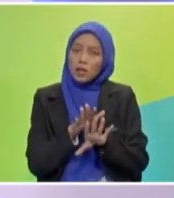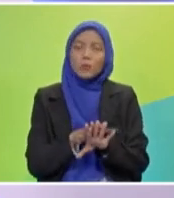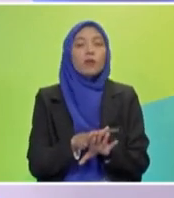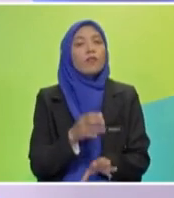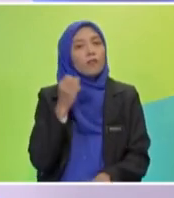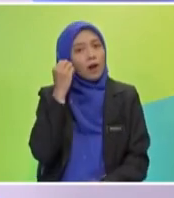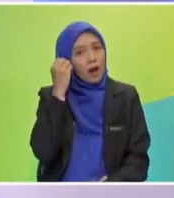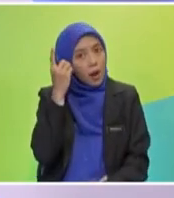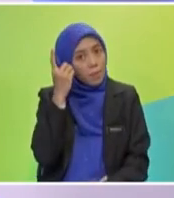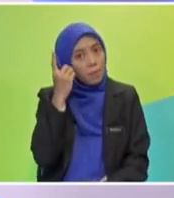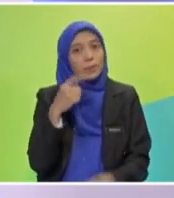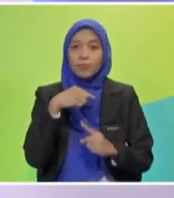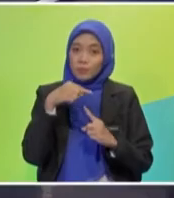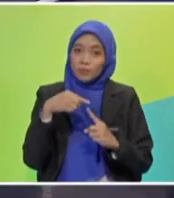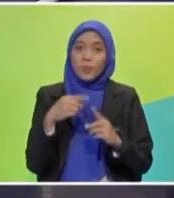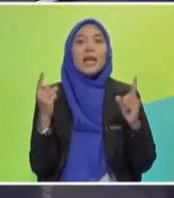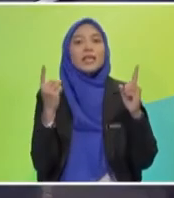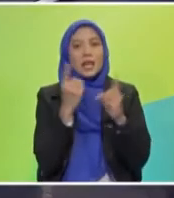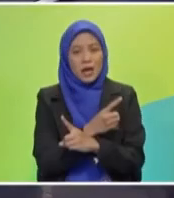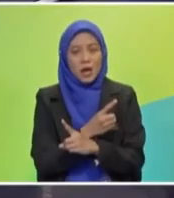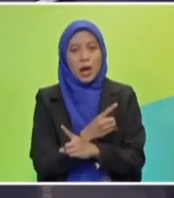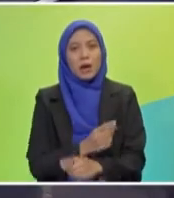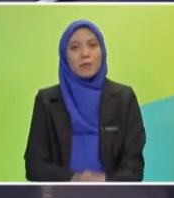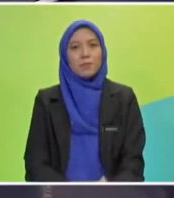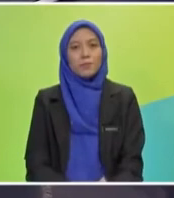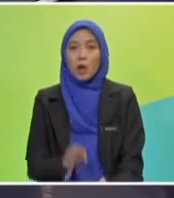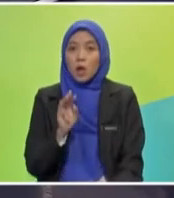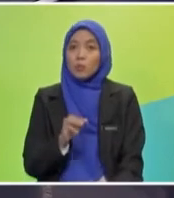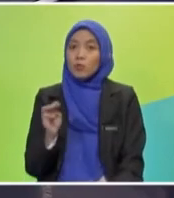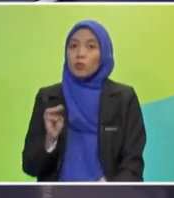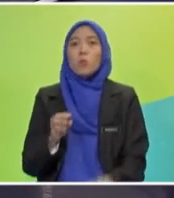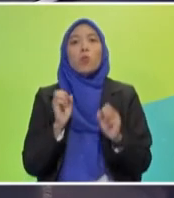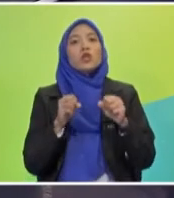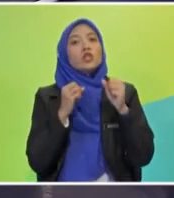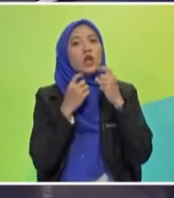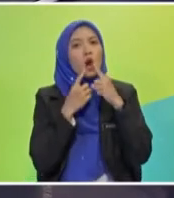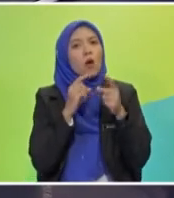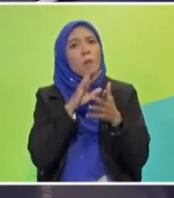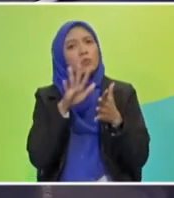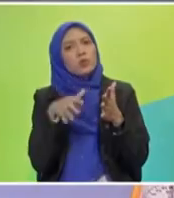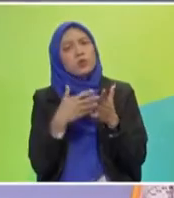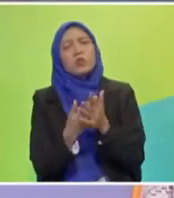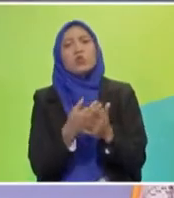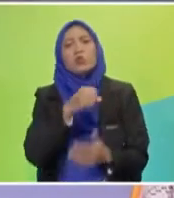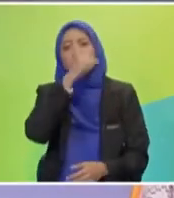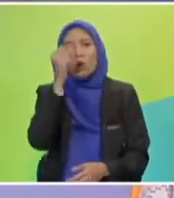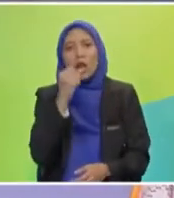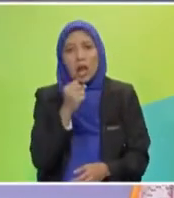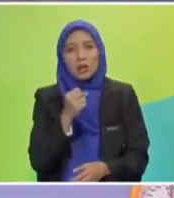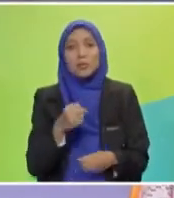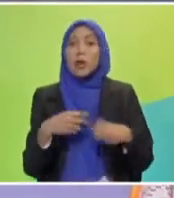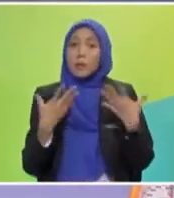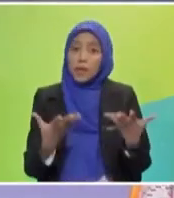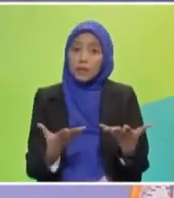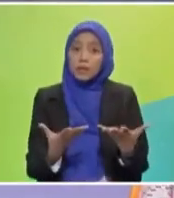dengan darab pada hari ini. Baiklah, memanakan mereka dapat menjawab dengan baik, cikgu lihatlah papan ganjaran mereka bagaimana dengan penilaian ataupun